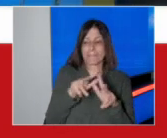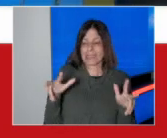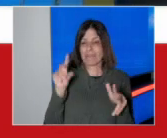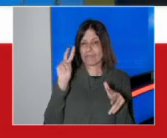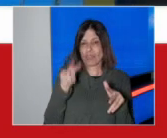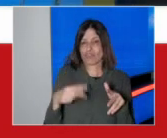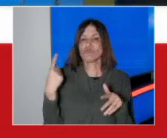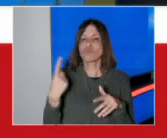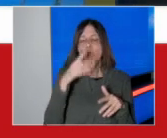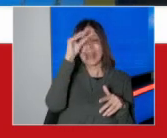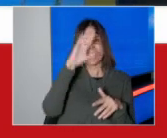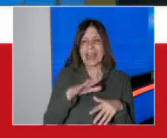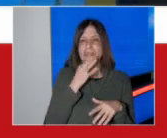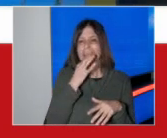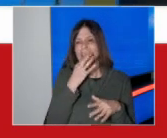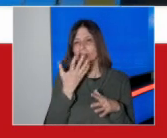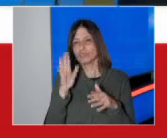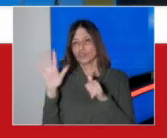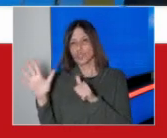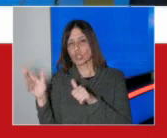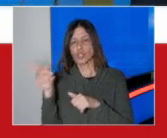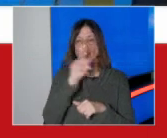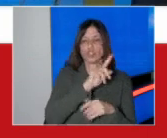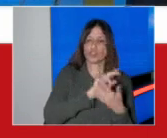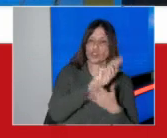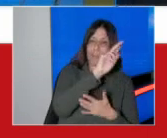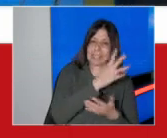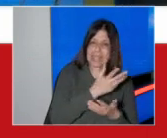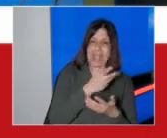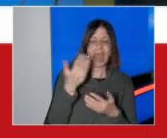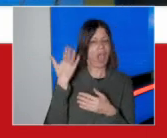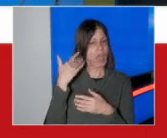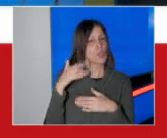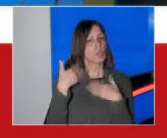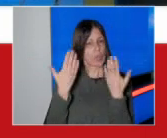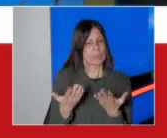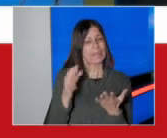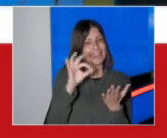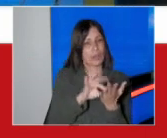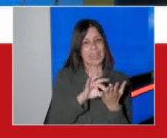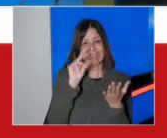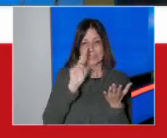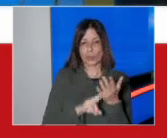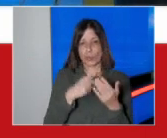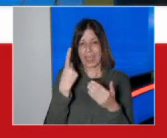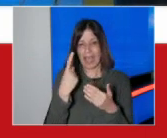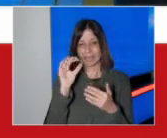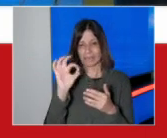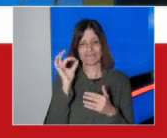שעל כל ילד בגילאים בין 6 ל-12 היו נותנים נקודת זיכוי אחת